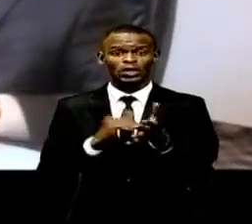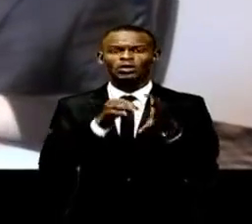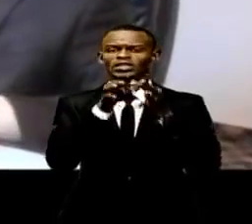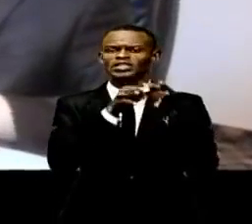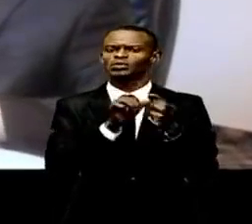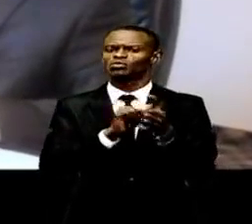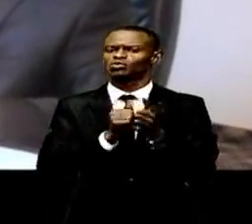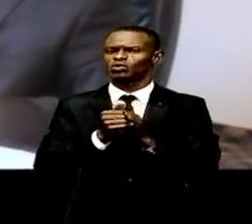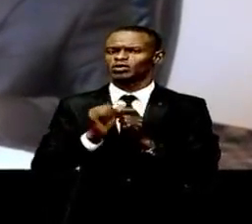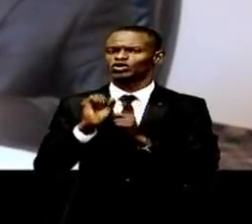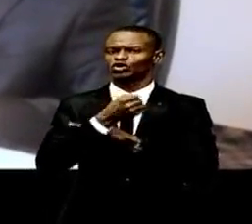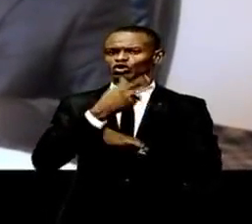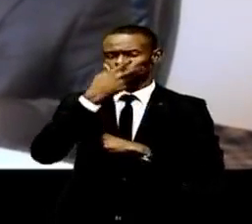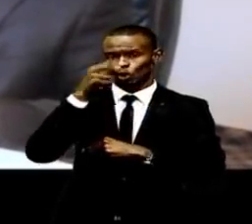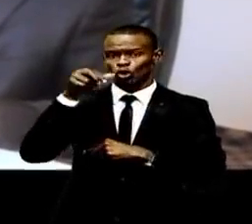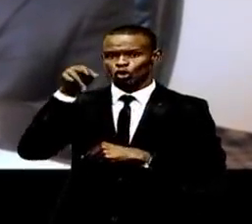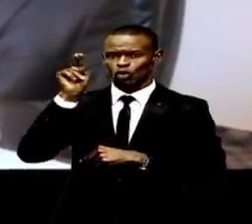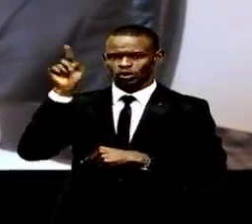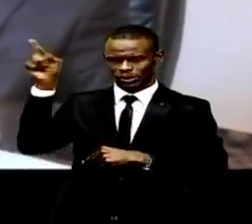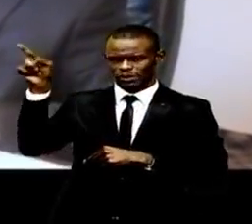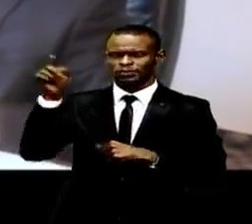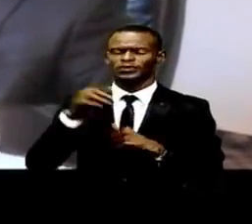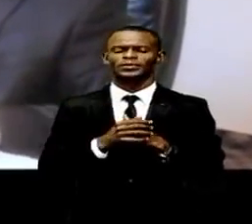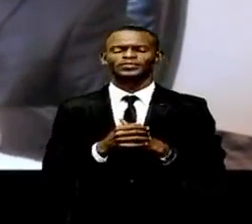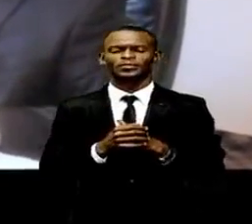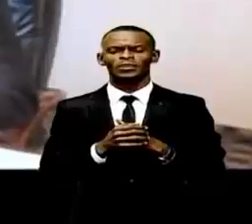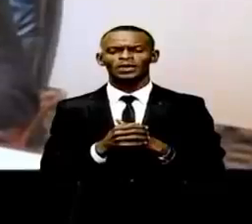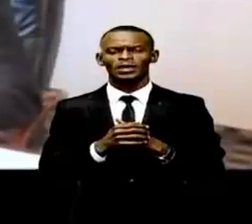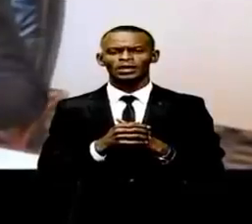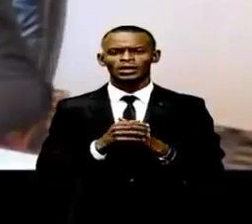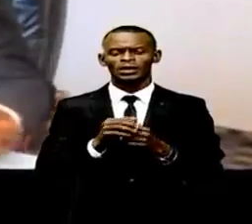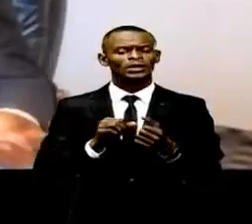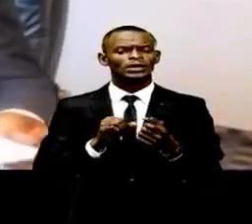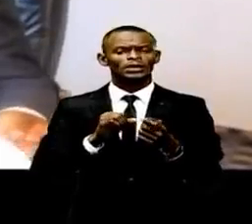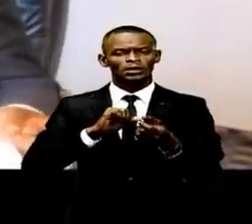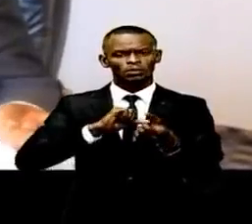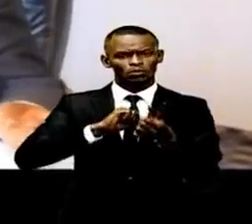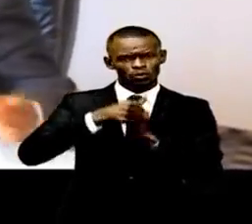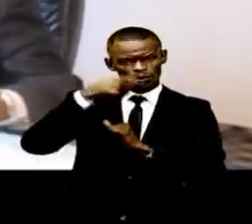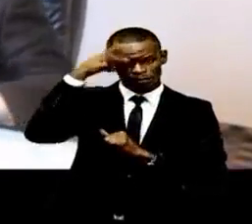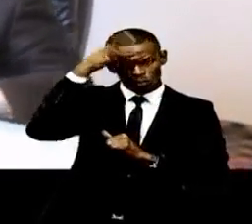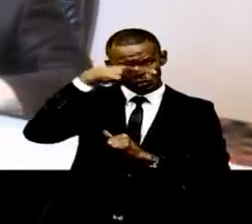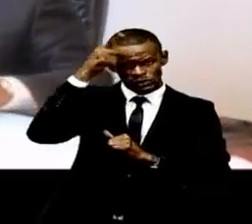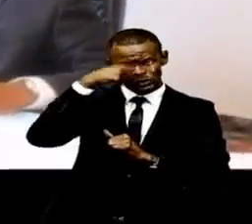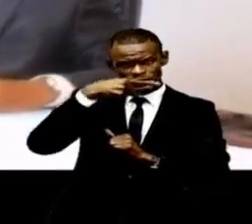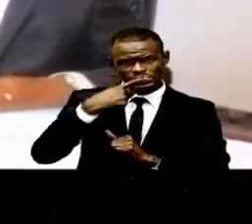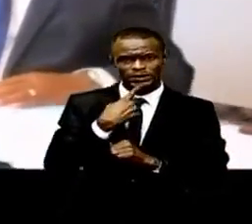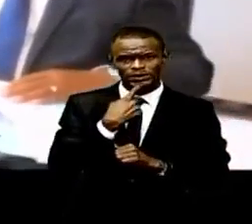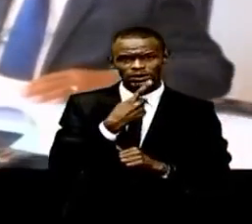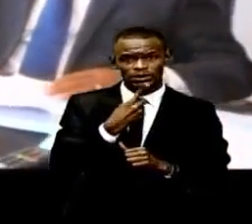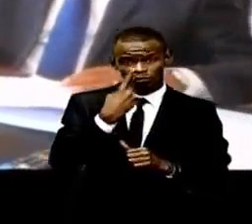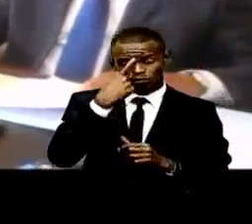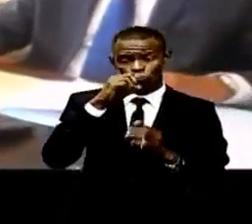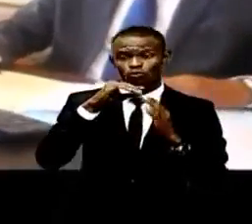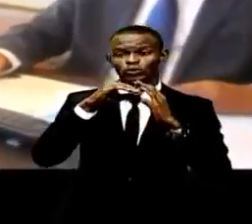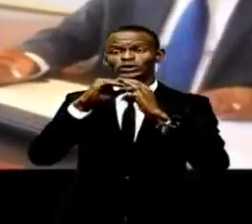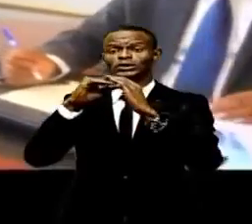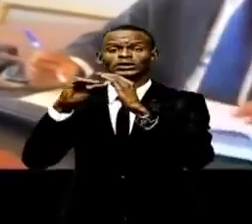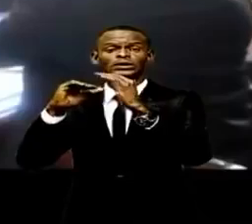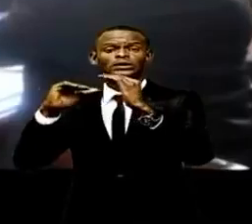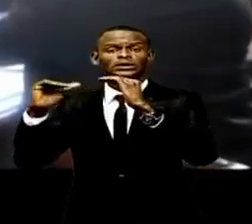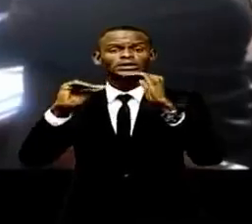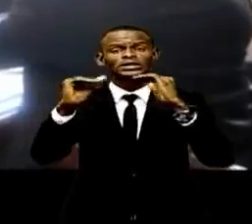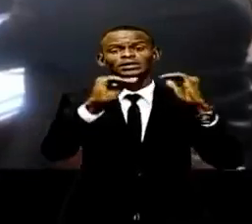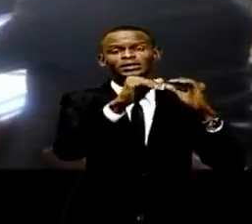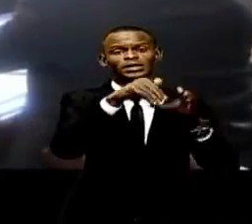Kivu. Sur le plan politique, en vue de préserver l'ordre et la tranquillité dans les provinces et a connu récemment l'élection